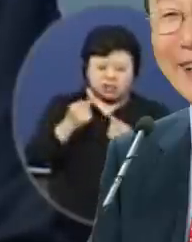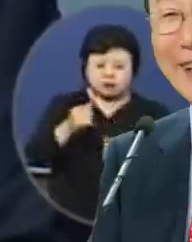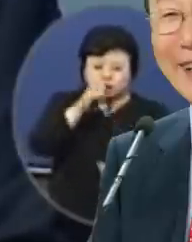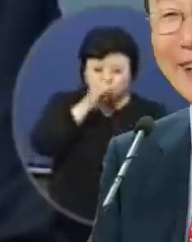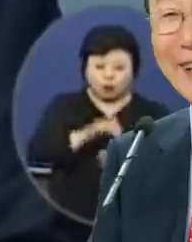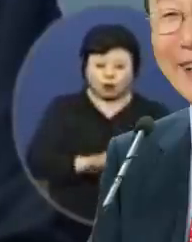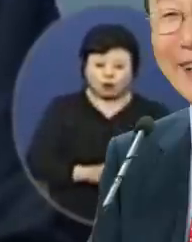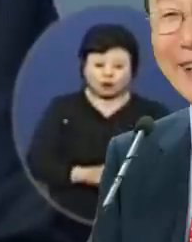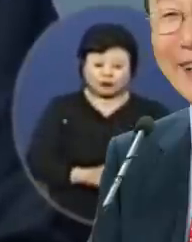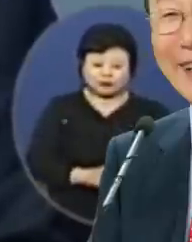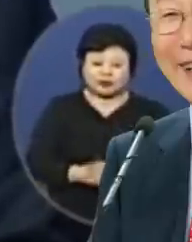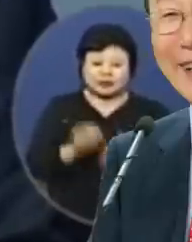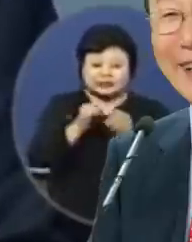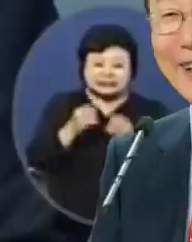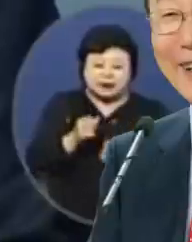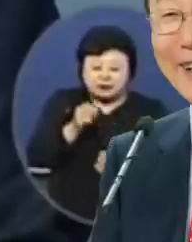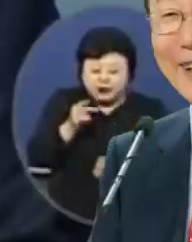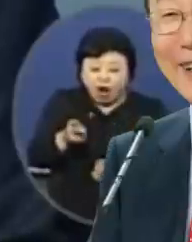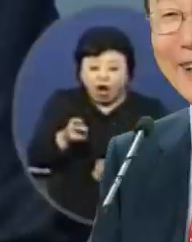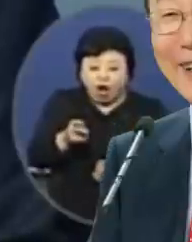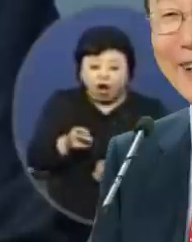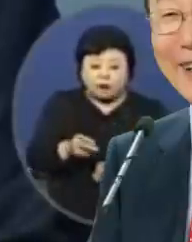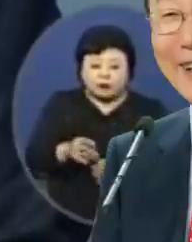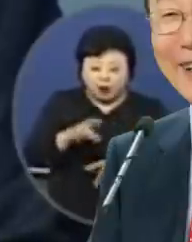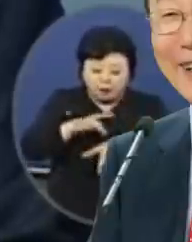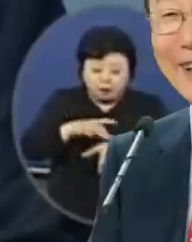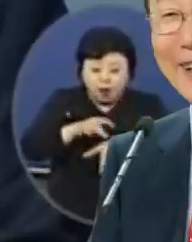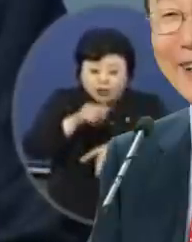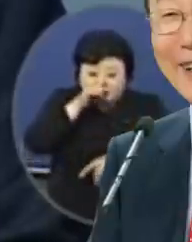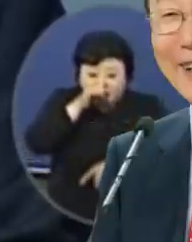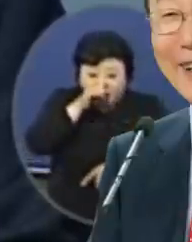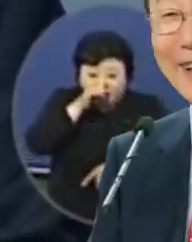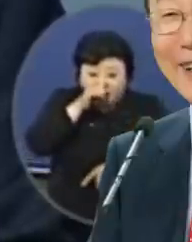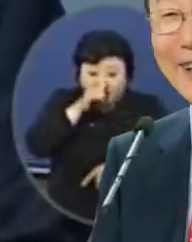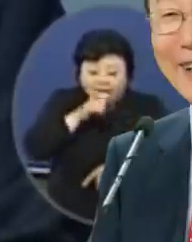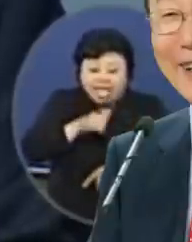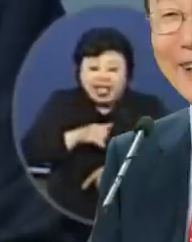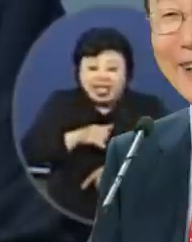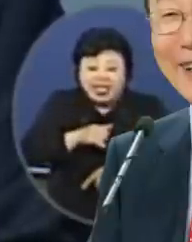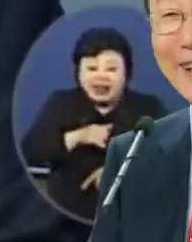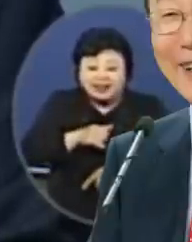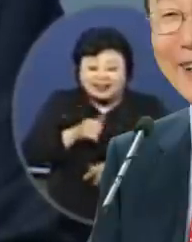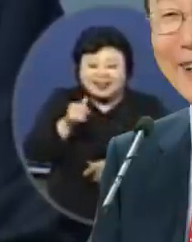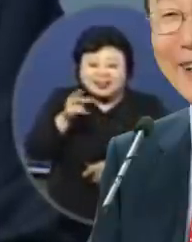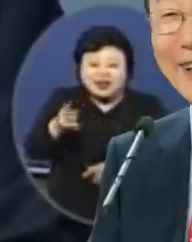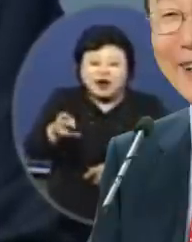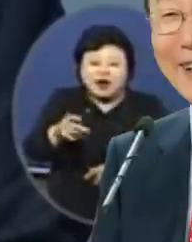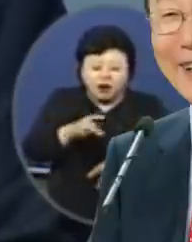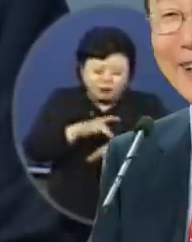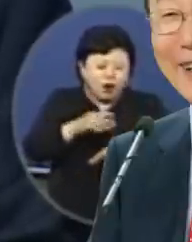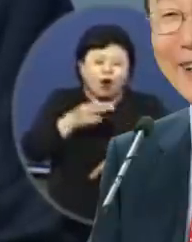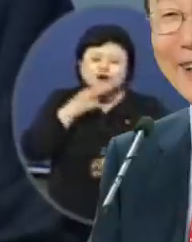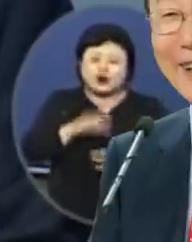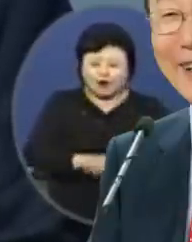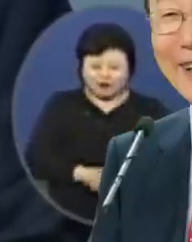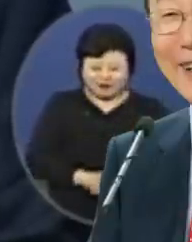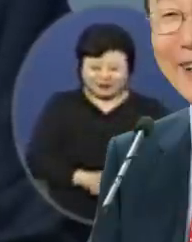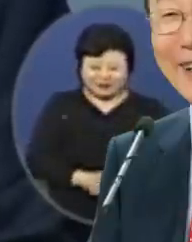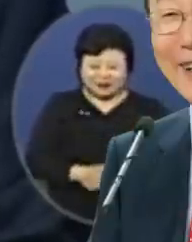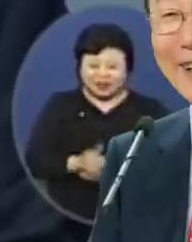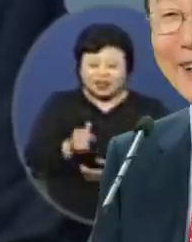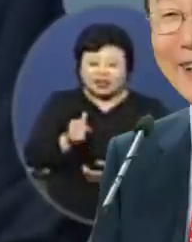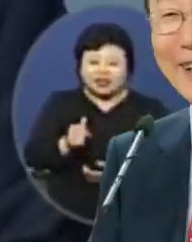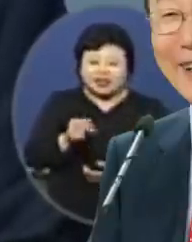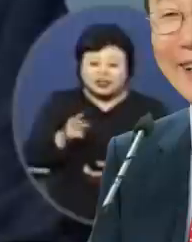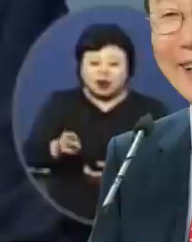있습니다. 사람 혀를 보십시오. 혀에 뼈가 있습니까? 날름날름 사용하는 혀가 뼈가 없어도 혀가